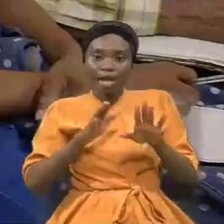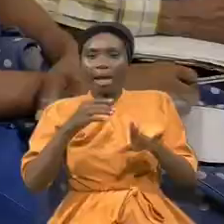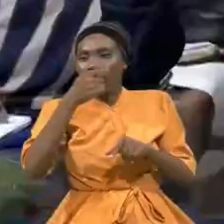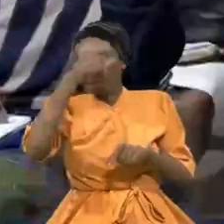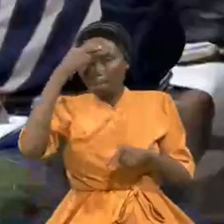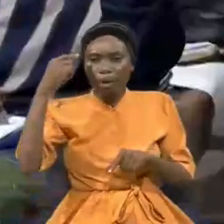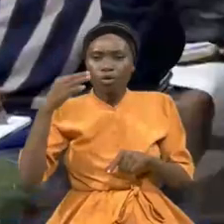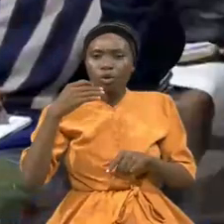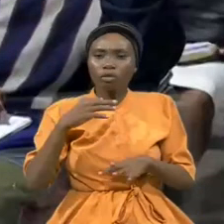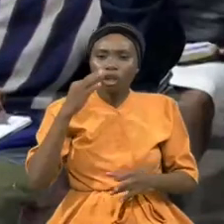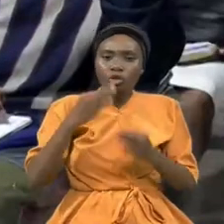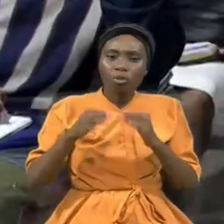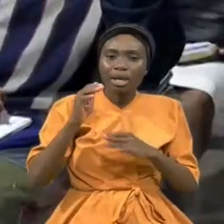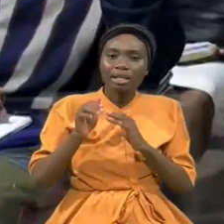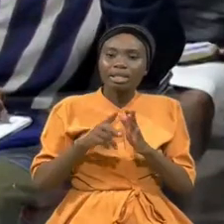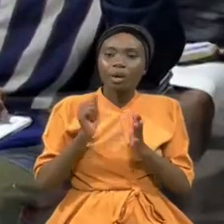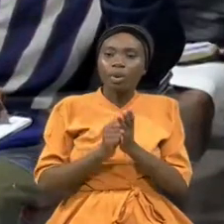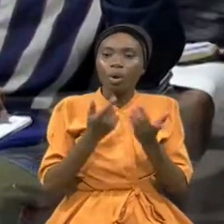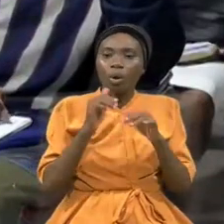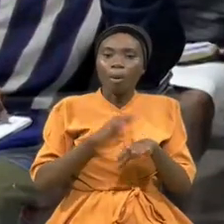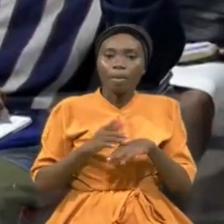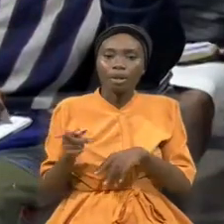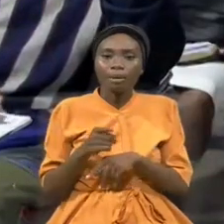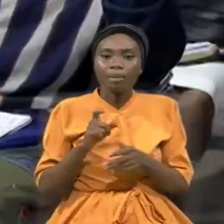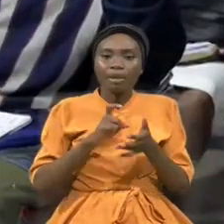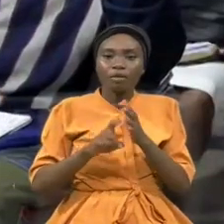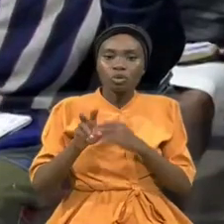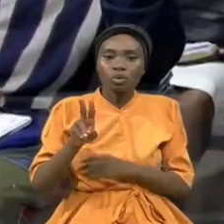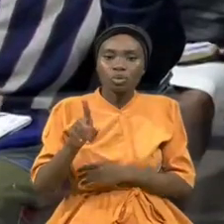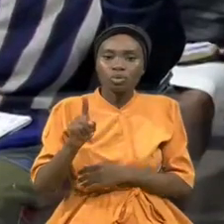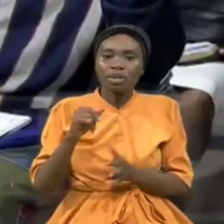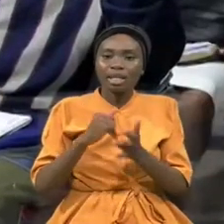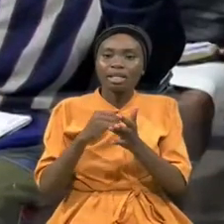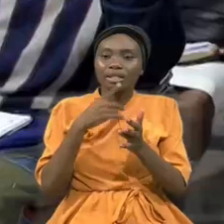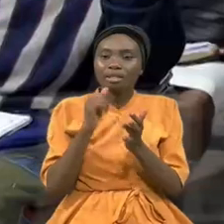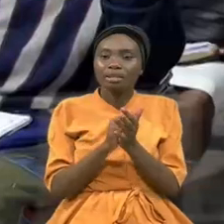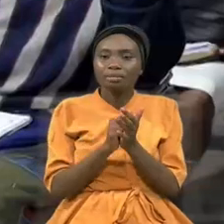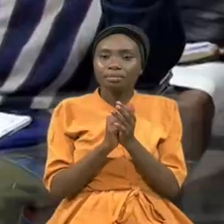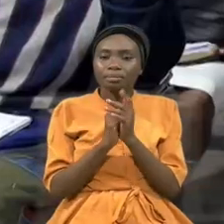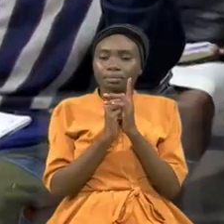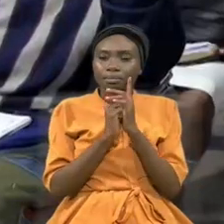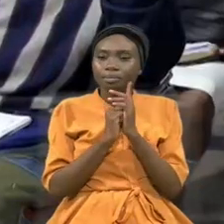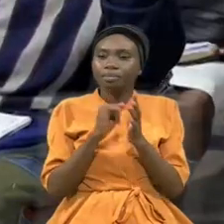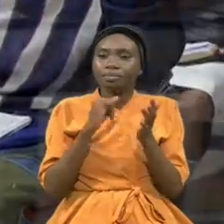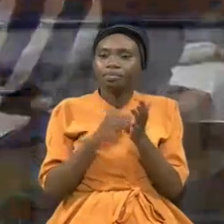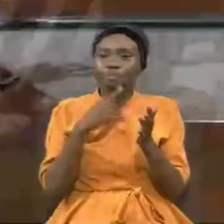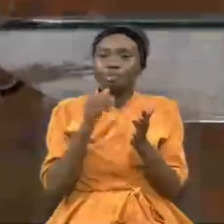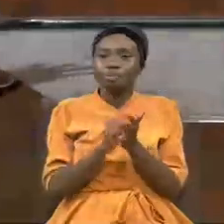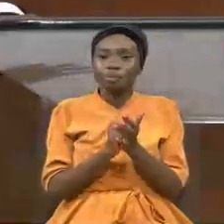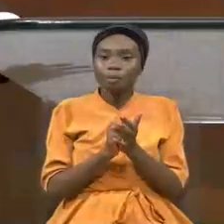Notre, le jugement, ce qu'il doit craindre, ce sont les pécheurs à cause du jugement qui doit venir sur eux.